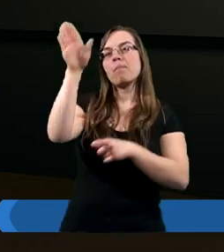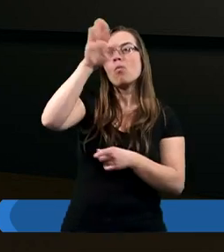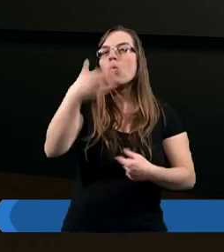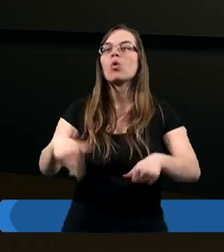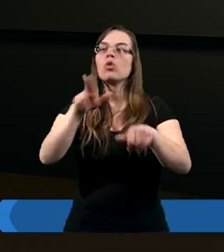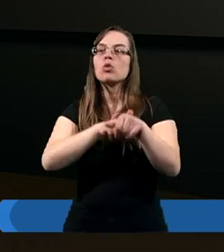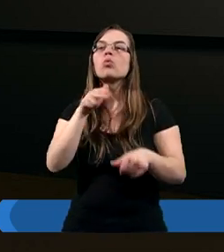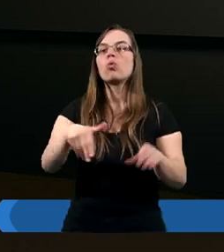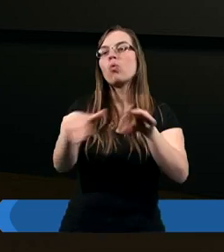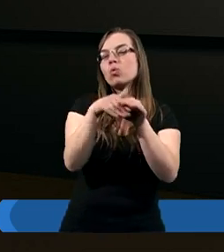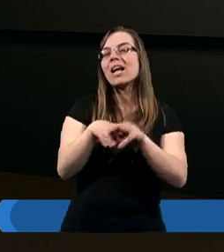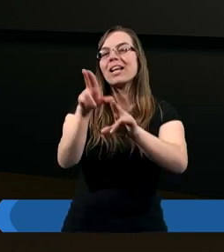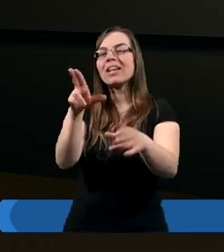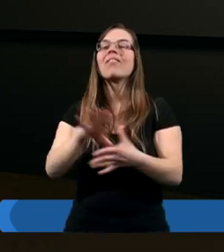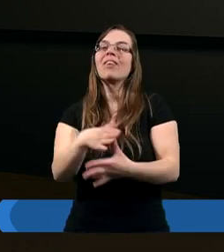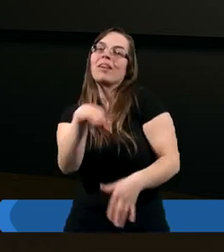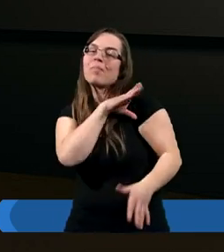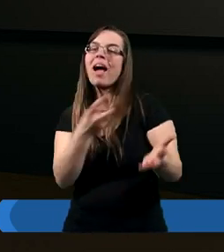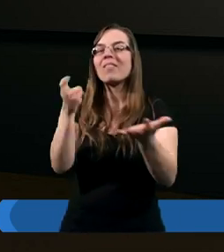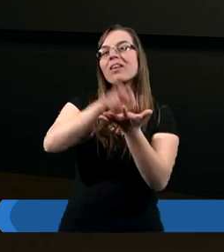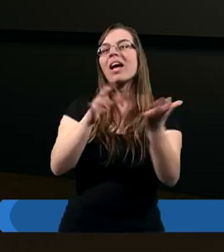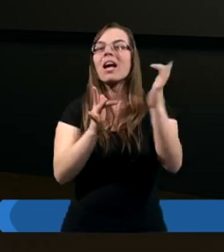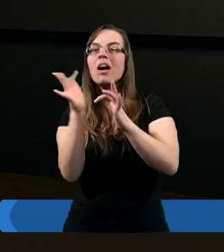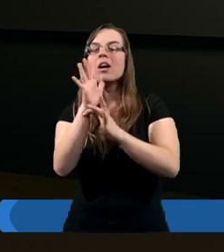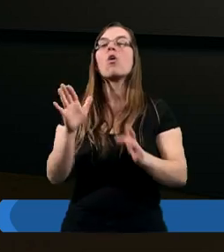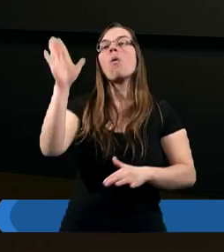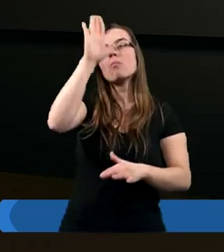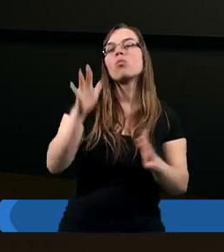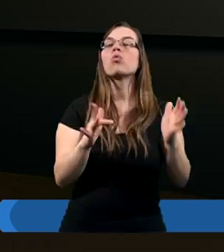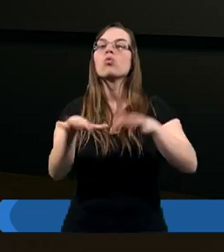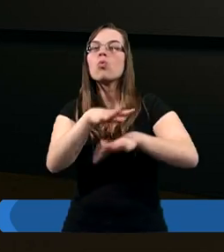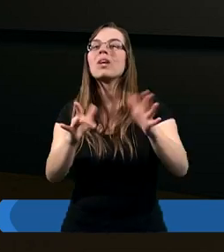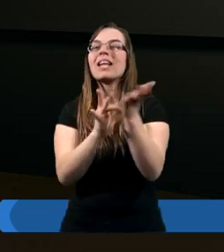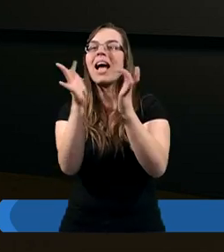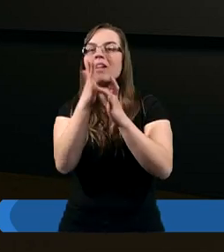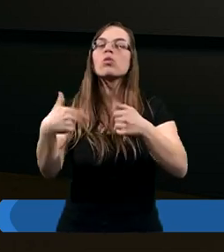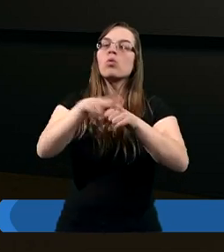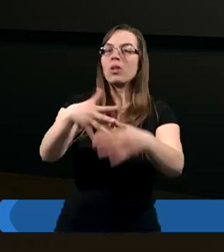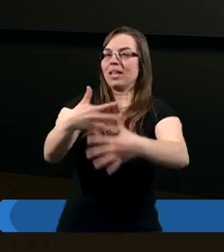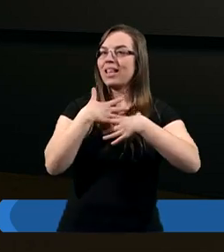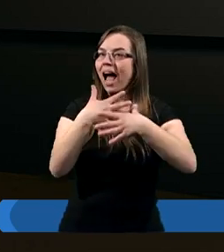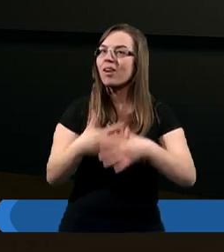który uczestniczył w zmartwychwstaniu Chrystusa, duch Jezusa, który natchnął